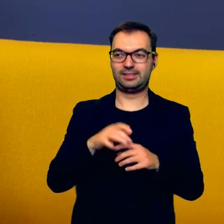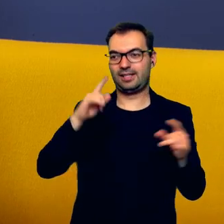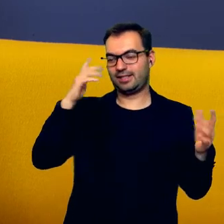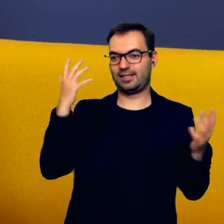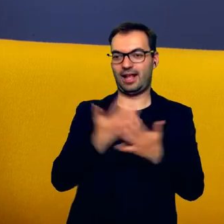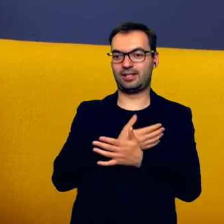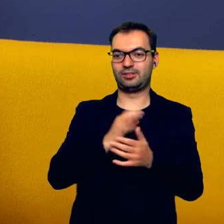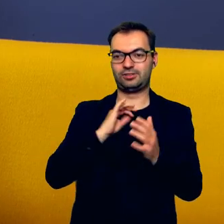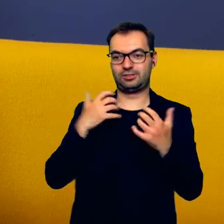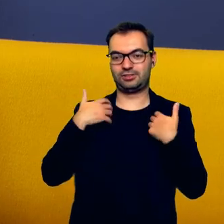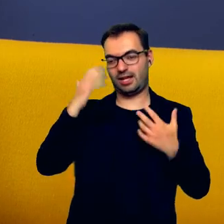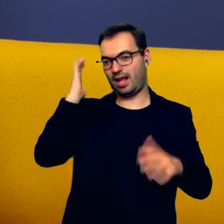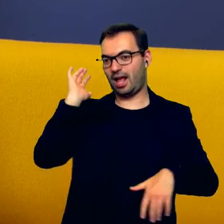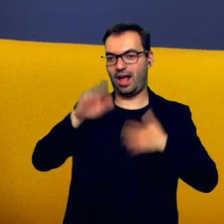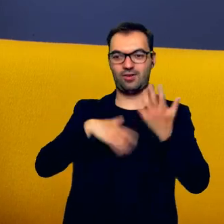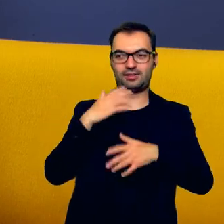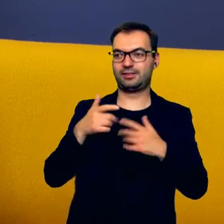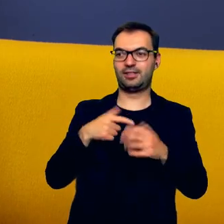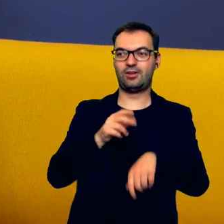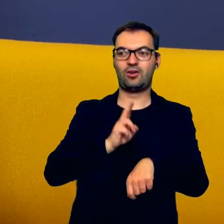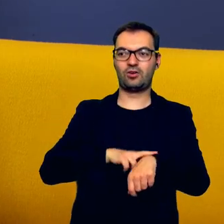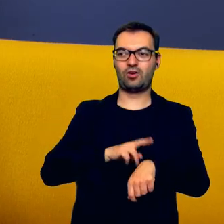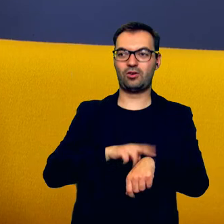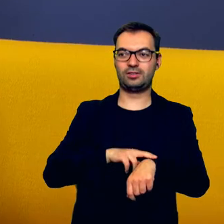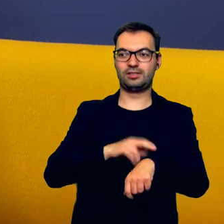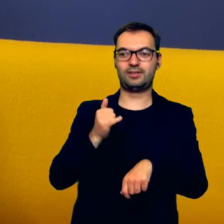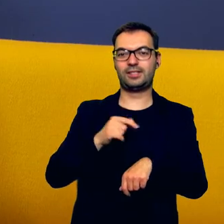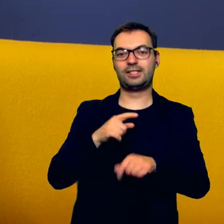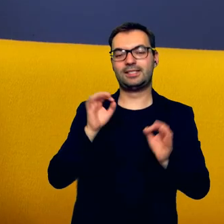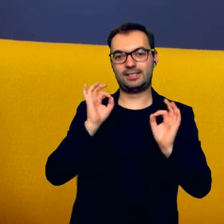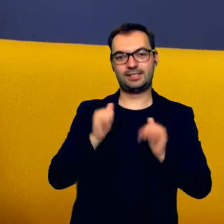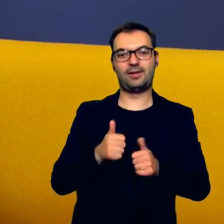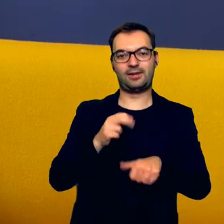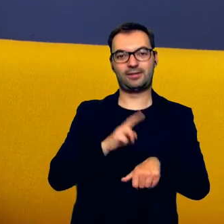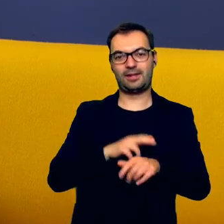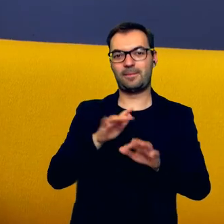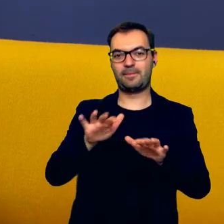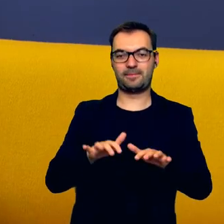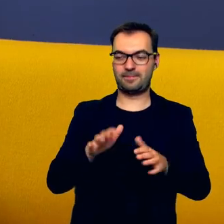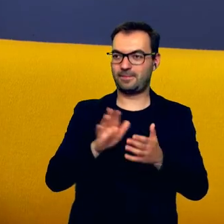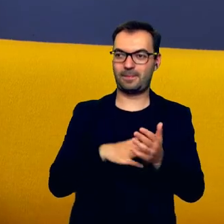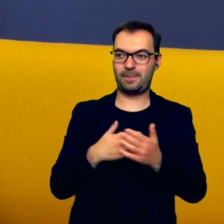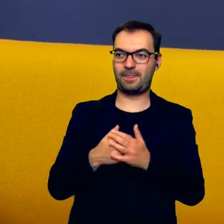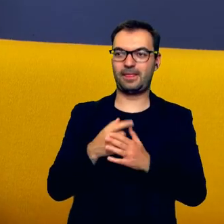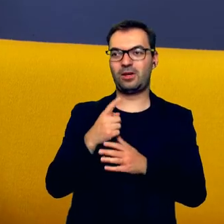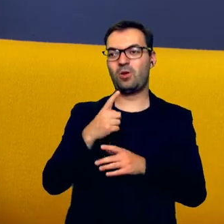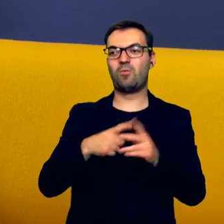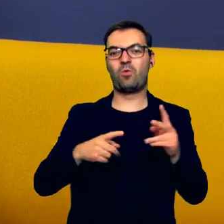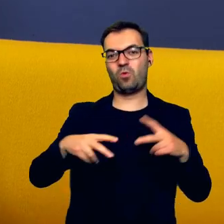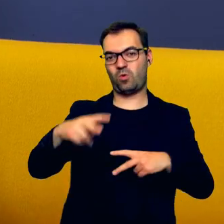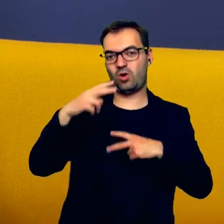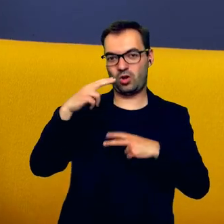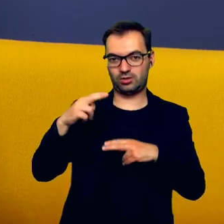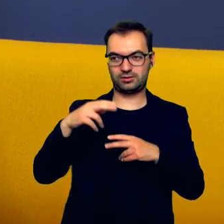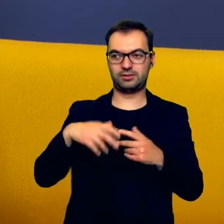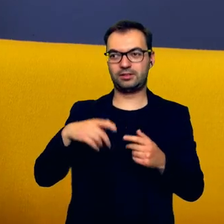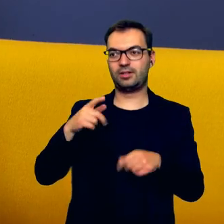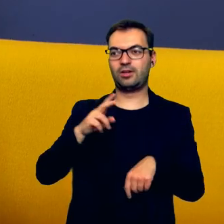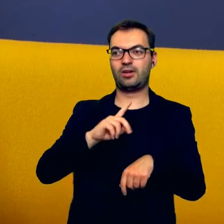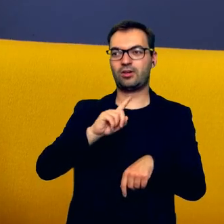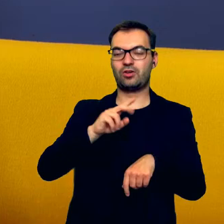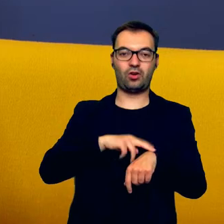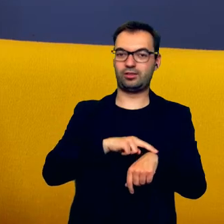Nagle by moje życie stało się chaosem, bo nagle ta godzina, którą zaplanowałem na napisanie na przykład pół rozdziału jakiegoś, ta